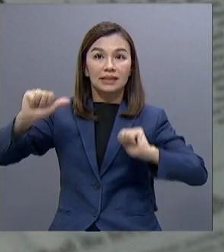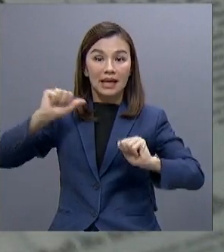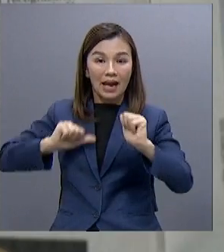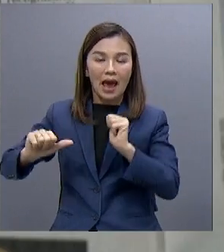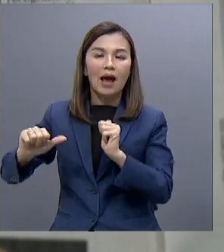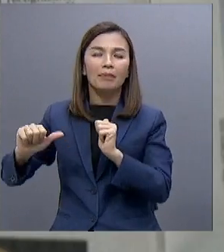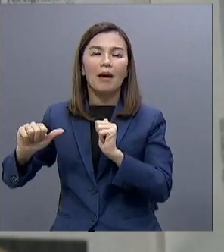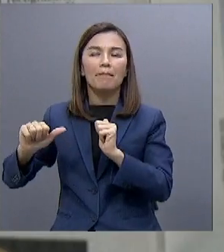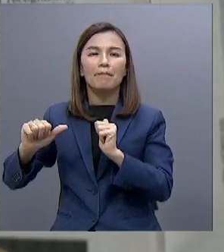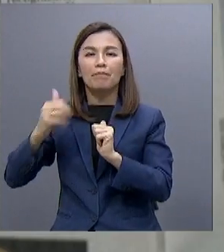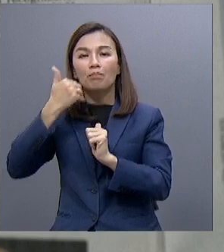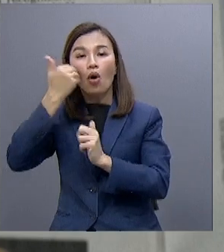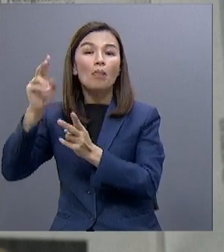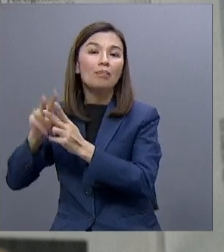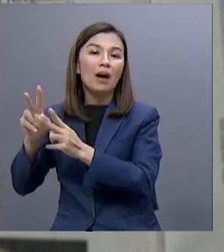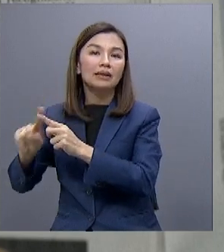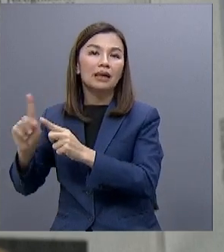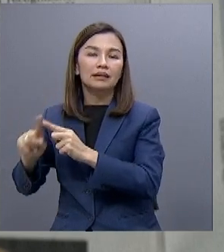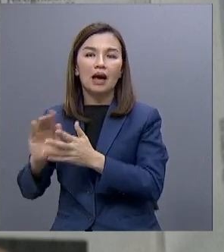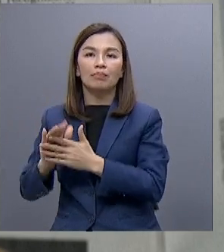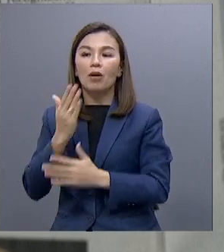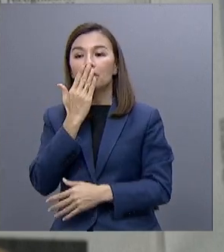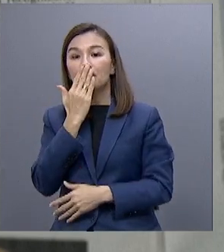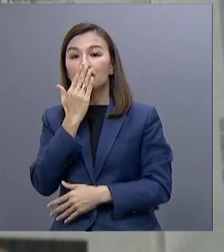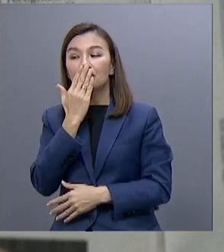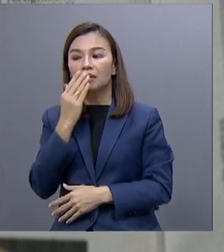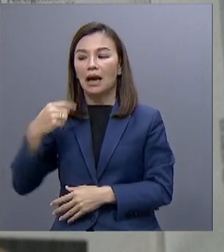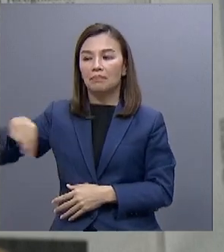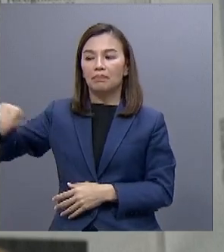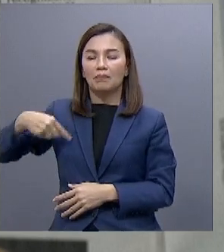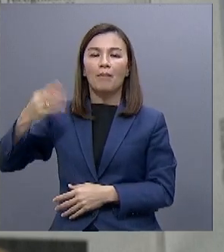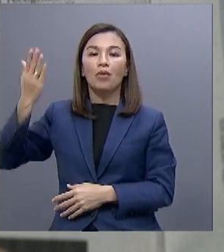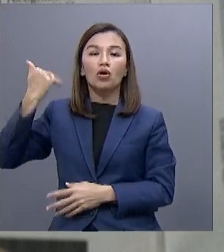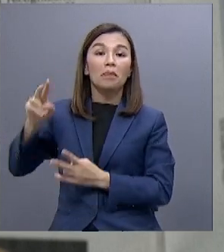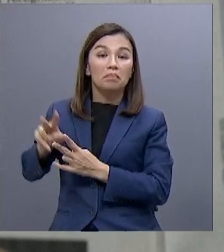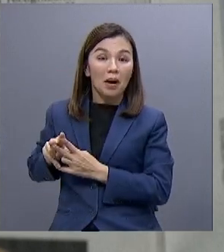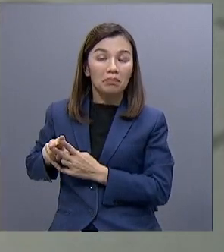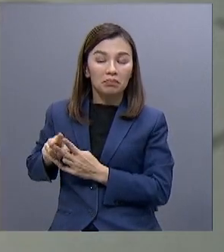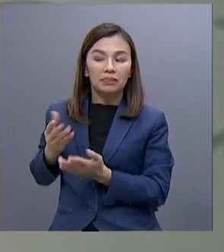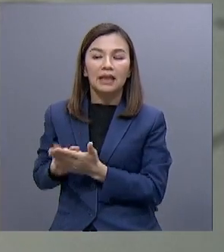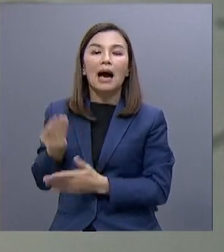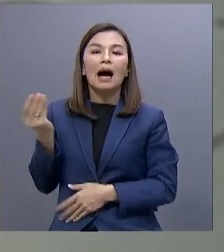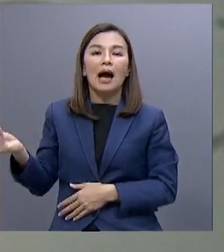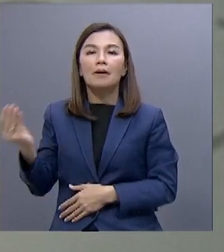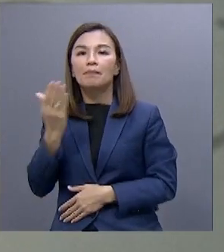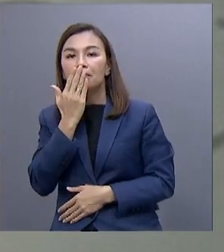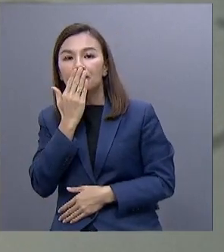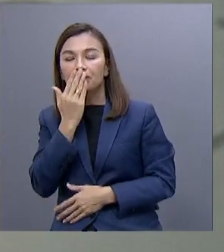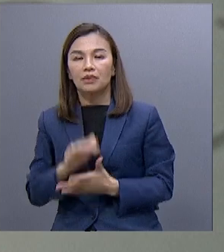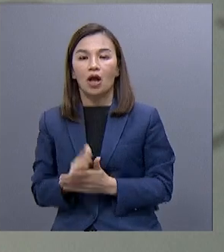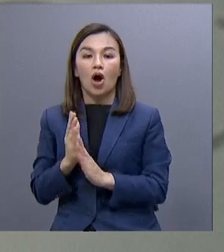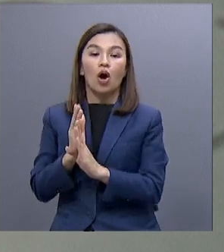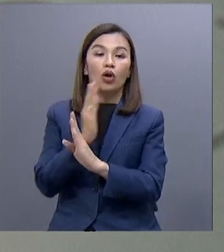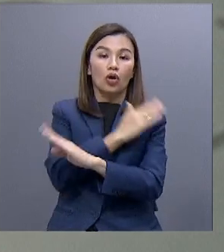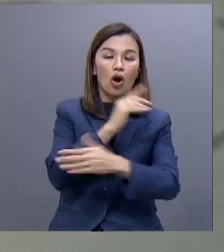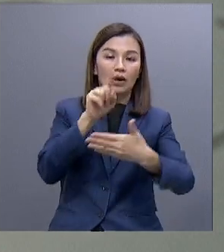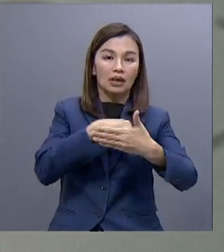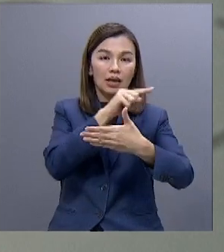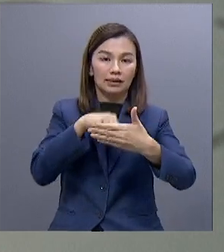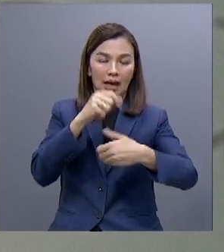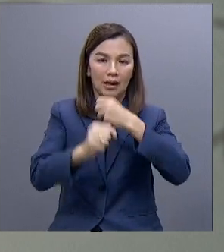ใหญ่เพื่อไม่ให้เธอเปิดเผยความสัมพันธ์กับเขานะคะเหตุการณ์นี้เกิดก่อนที่จะมีการเลือกตั้งประธานาธิบดีในปี